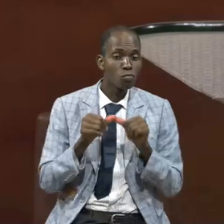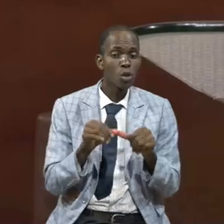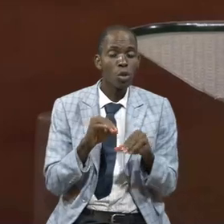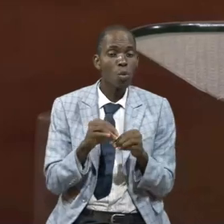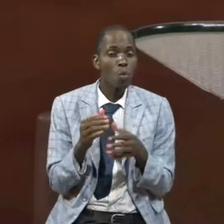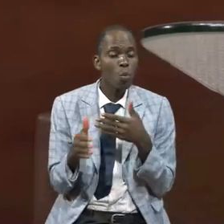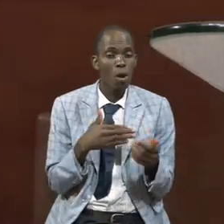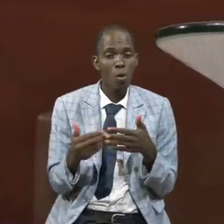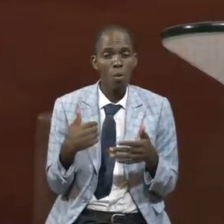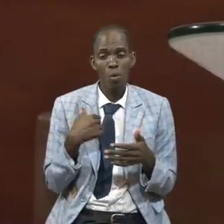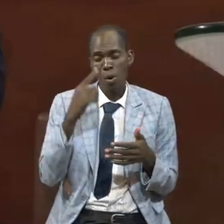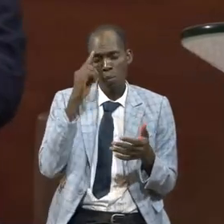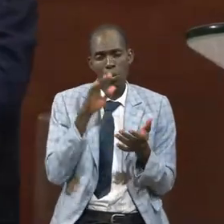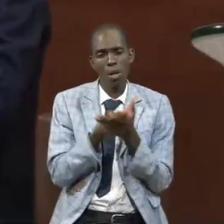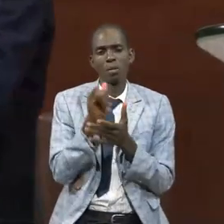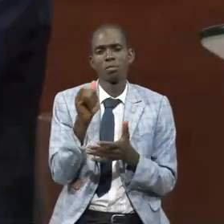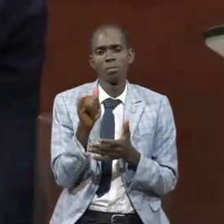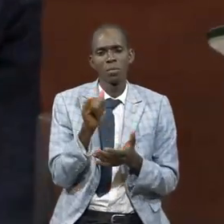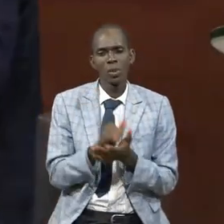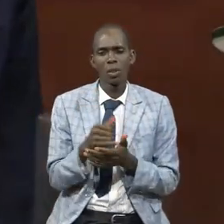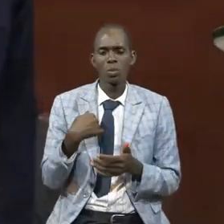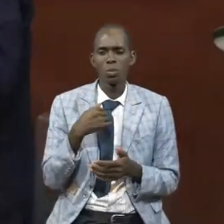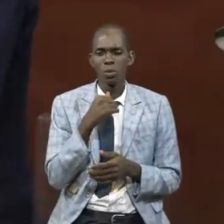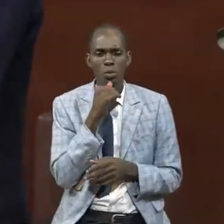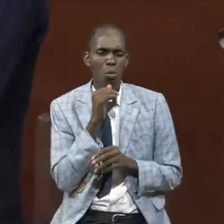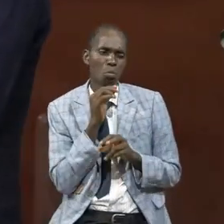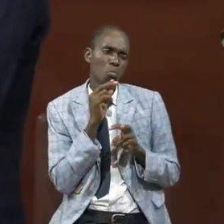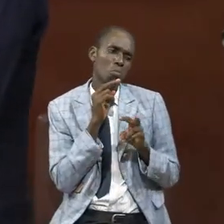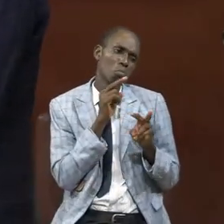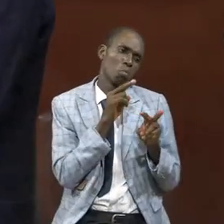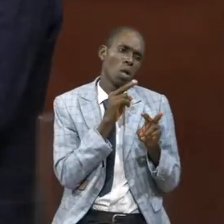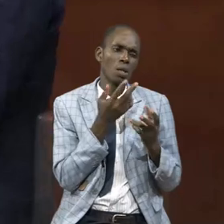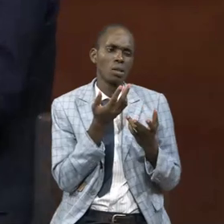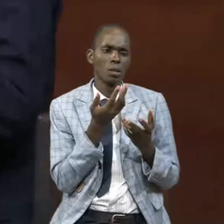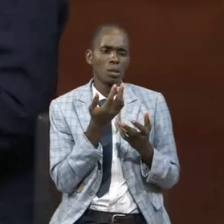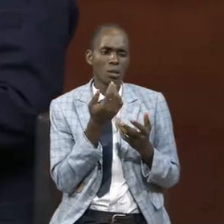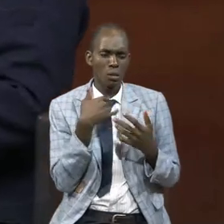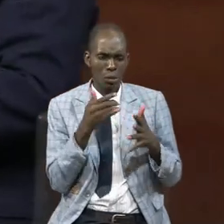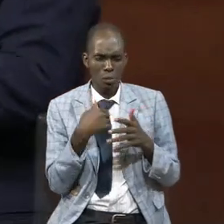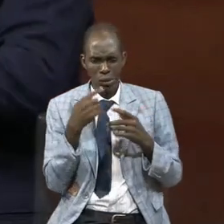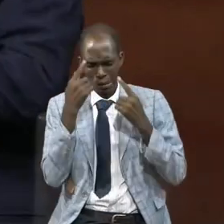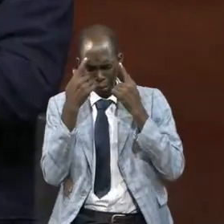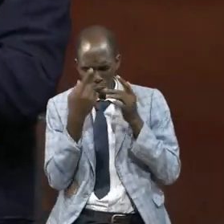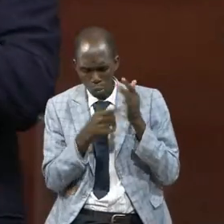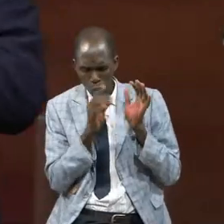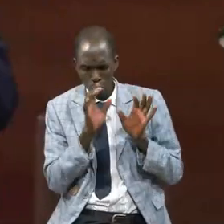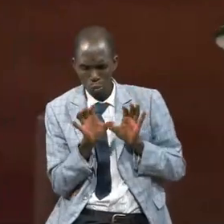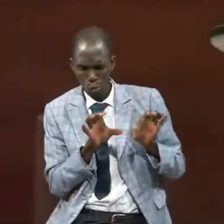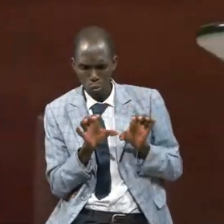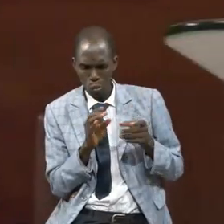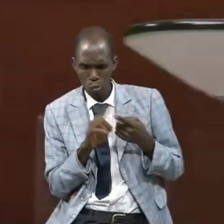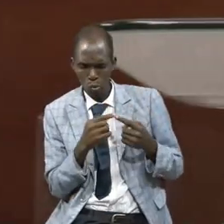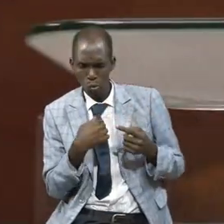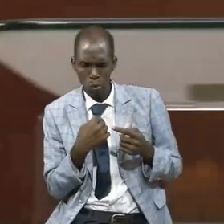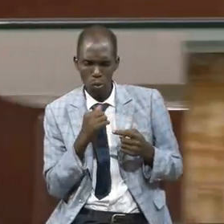choses que nous croyons, afin qu'on ne regarde pas aux gens, on ne pense pas à ce qu'ils nous feront, comment ils